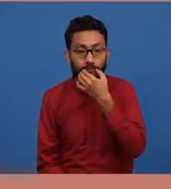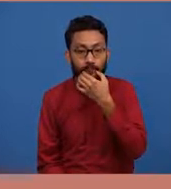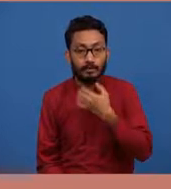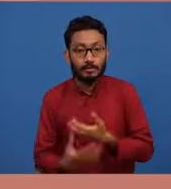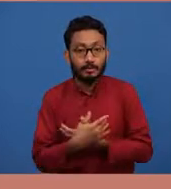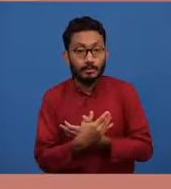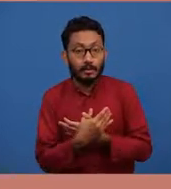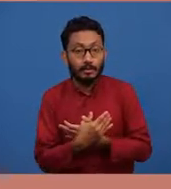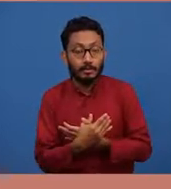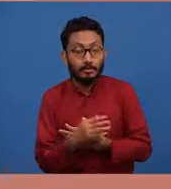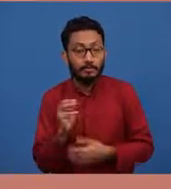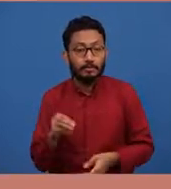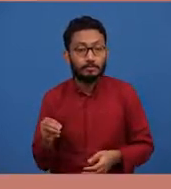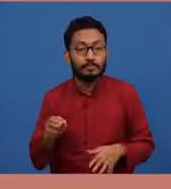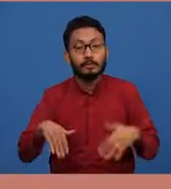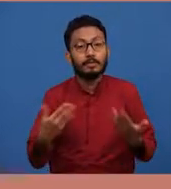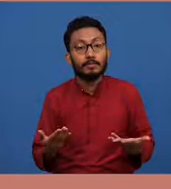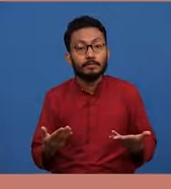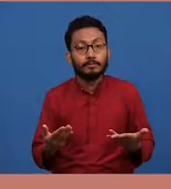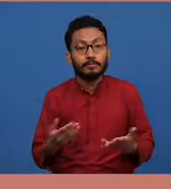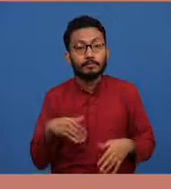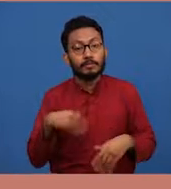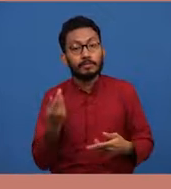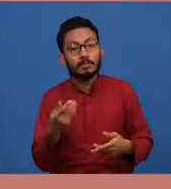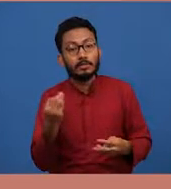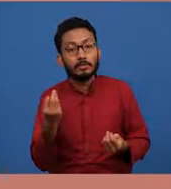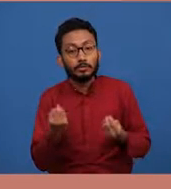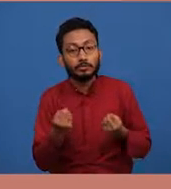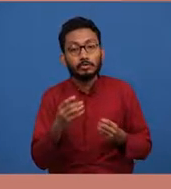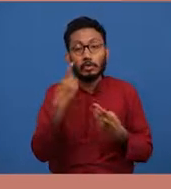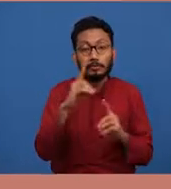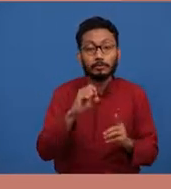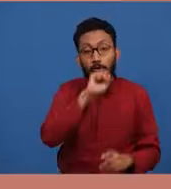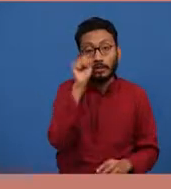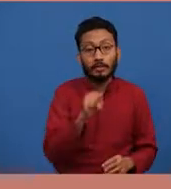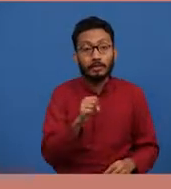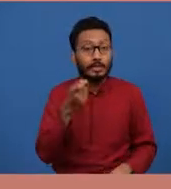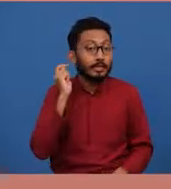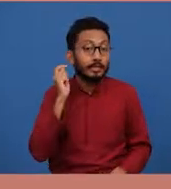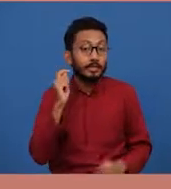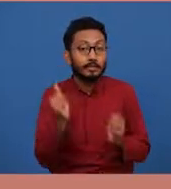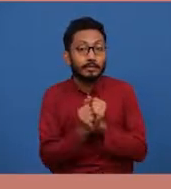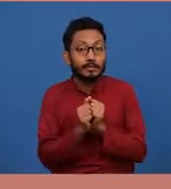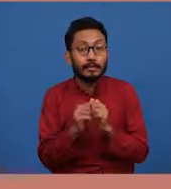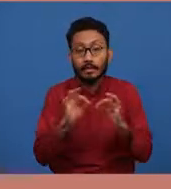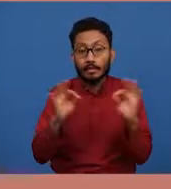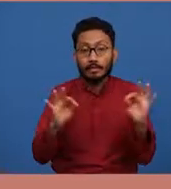Murid-murid, bagaimanakah kita hendak menjawab soalan tadi dengan ayat yang